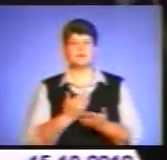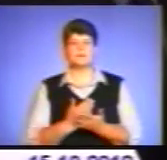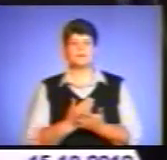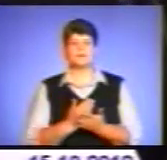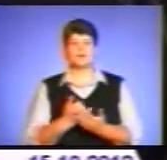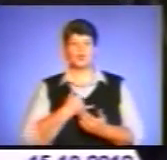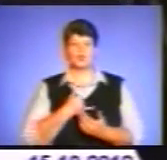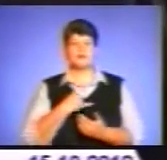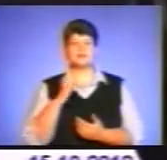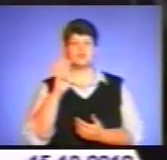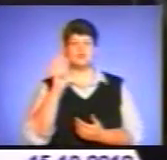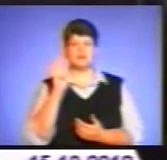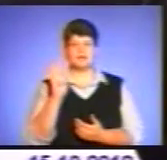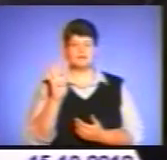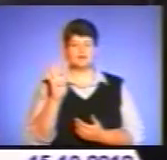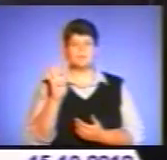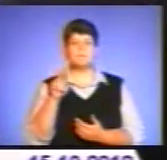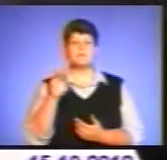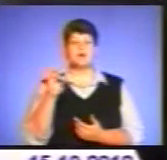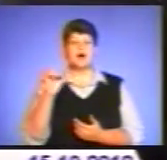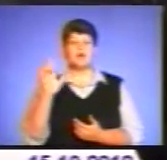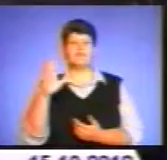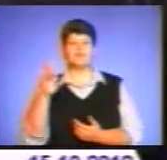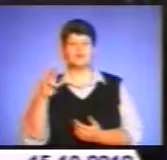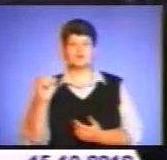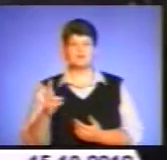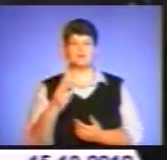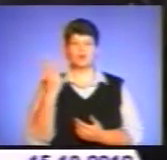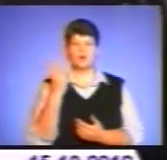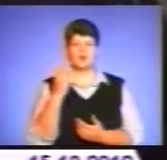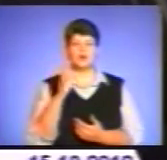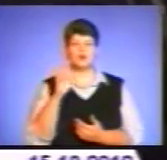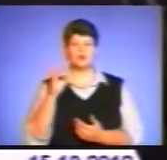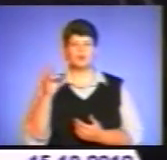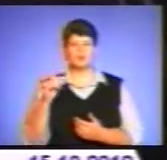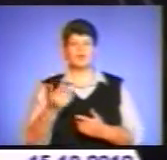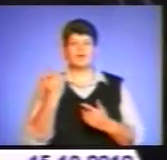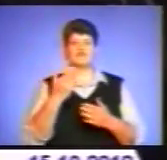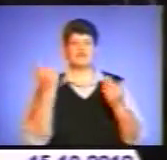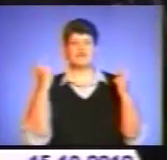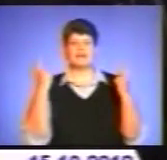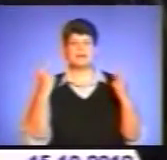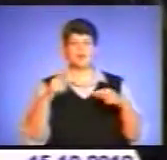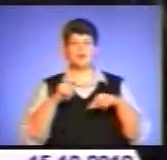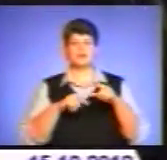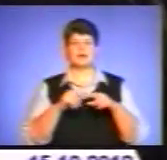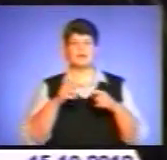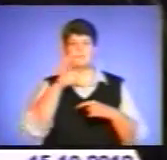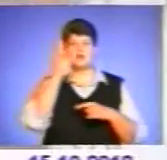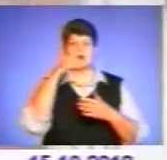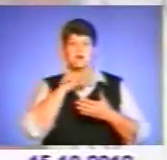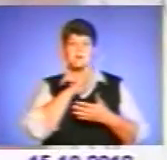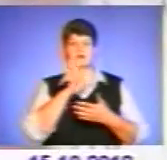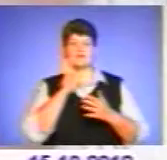нас четверо правнуків. Троє внуків. Тобто вашу велику родину, хай Божа Матінка вас